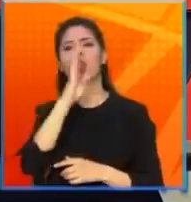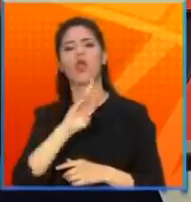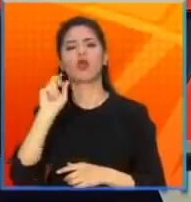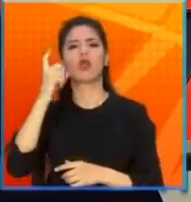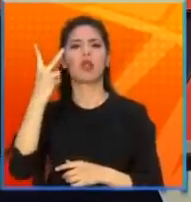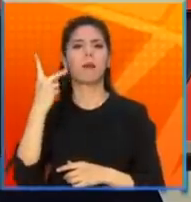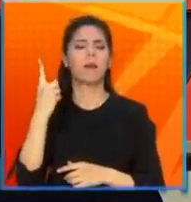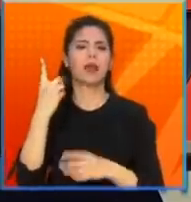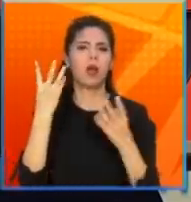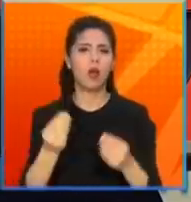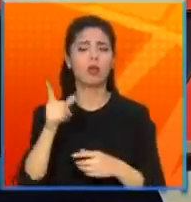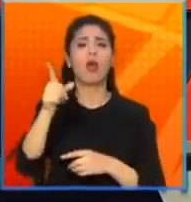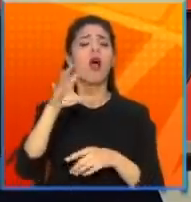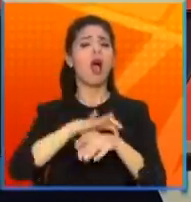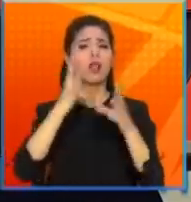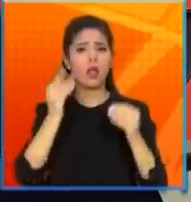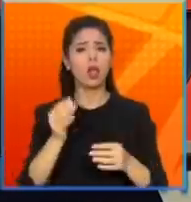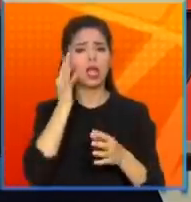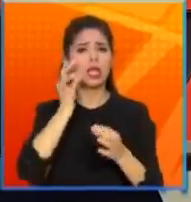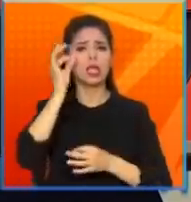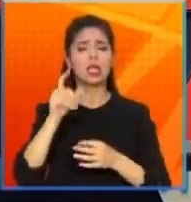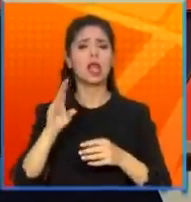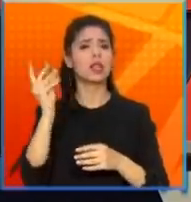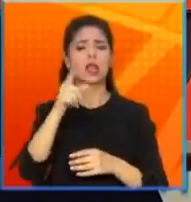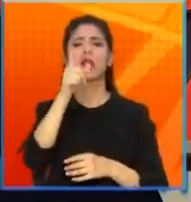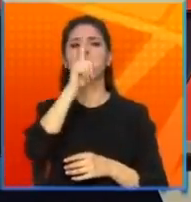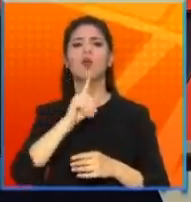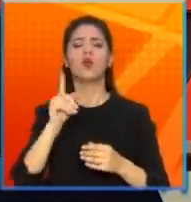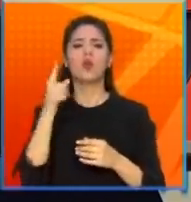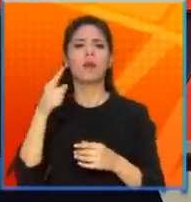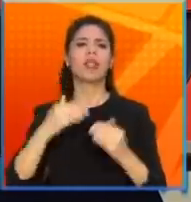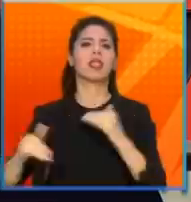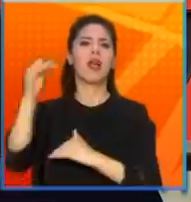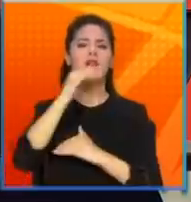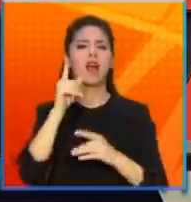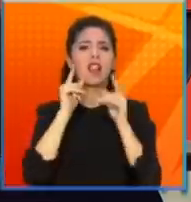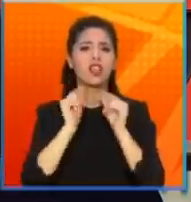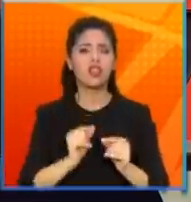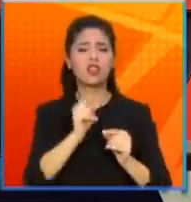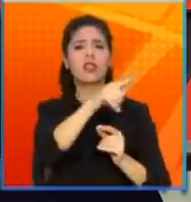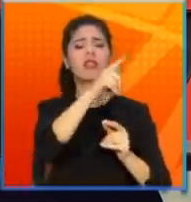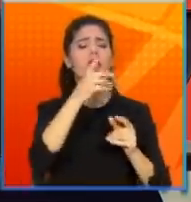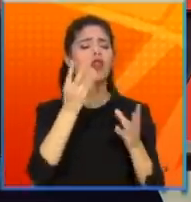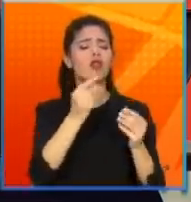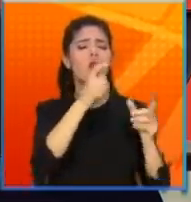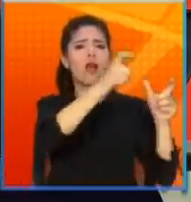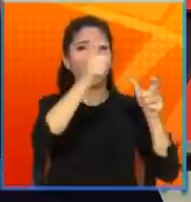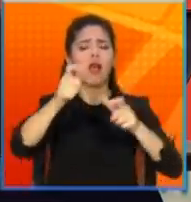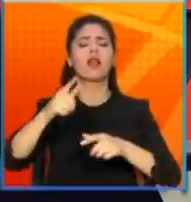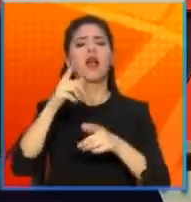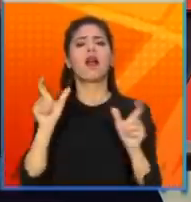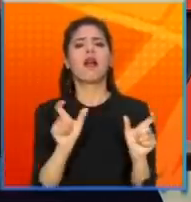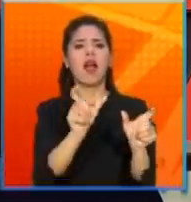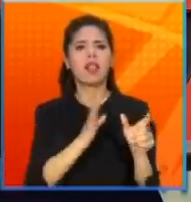3.491'e ulaştı. Hasta olan insan sayısı ise ne yazık ki 100.000'i aştı. Çin'de çok sayıda kent karantina altında.